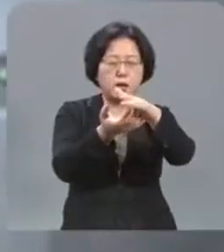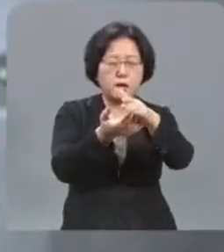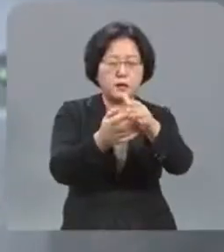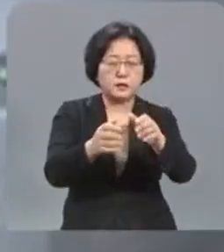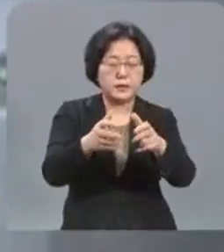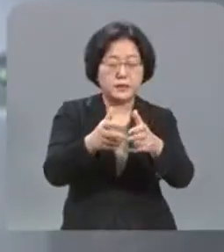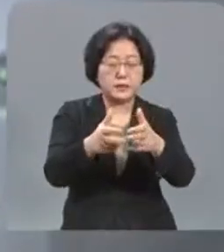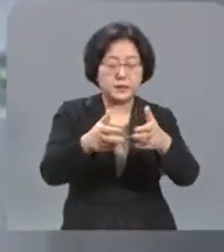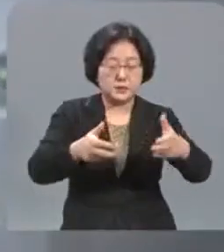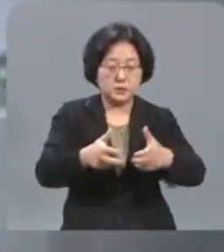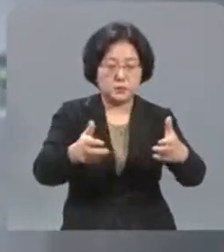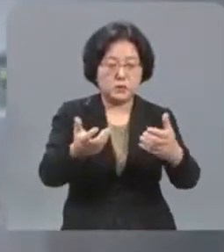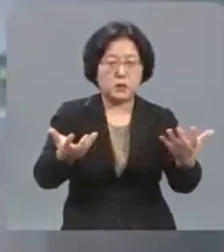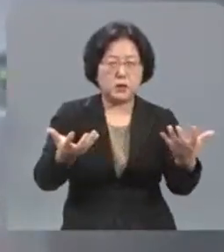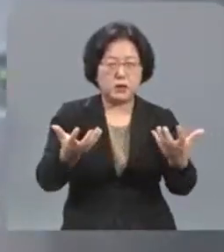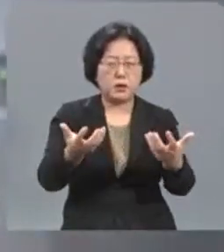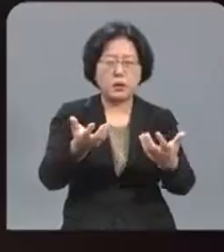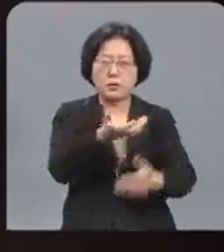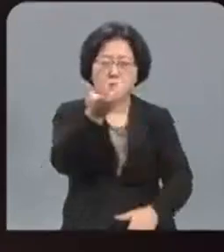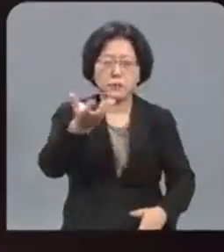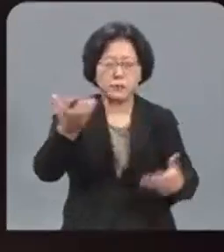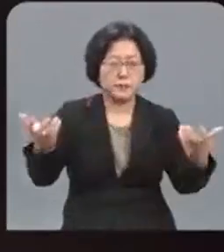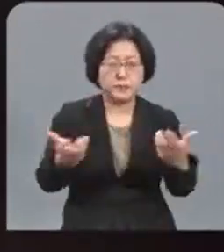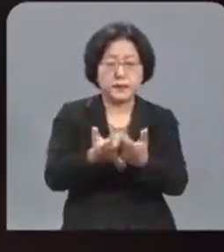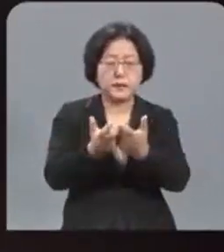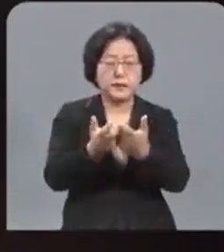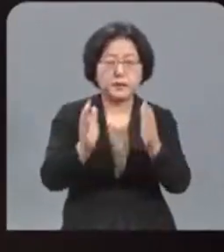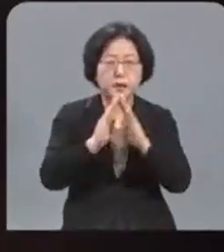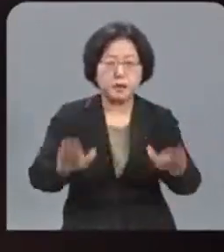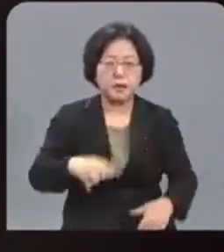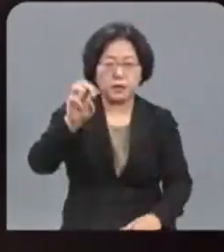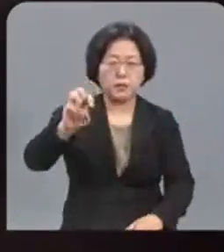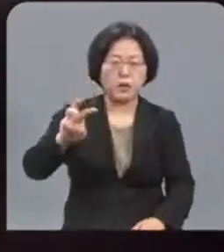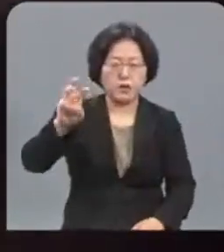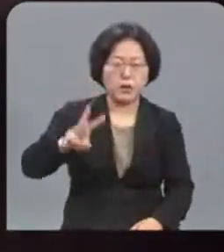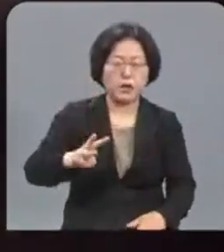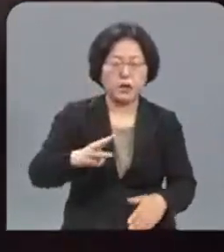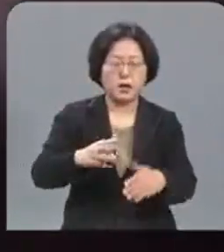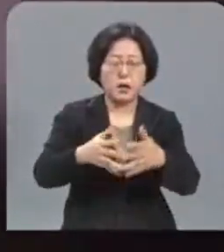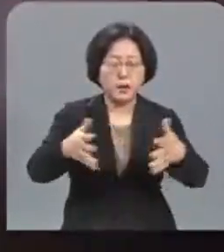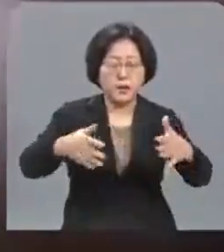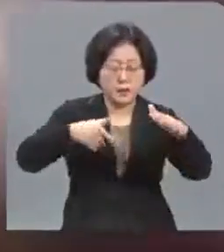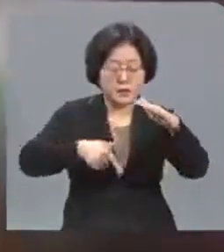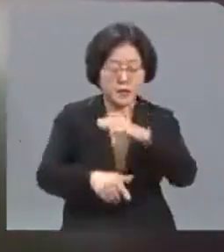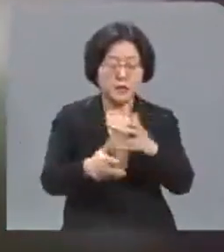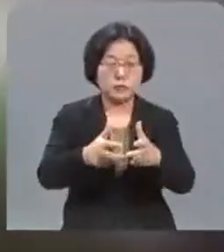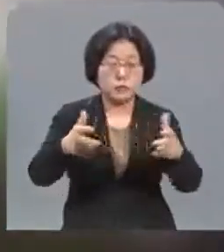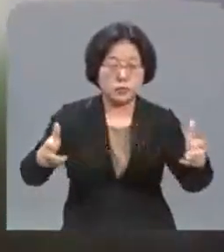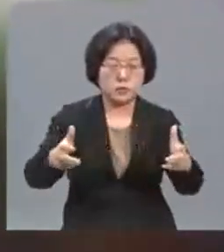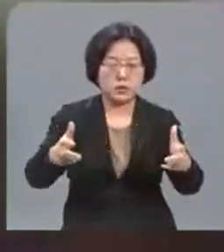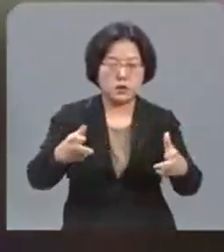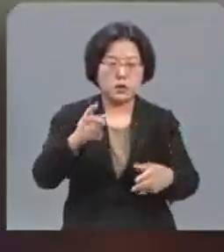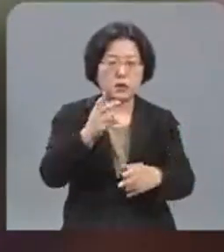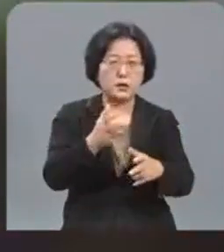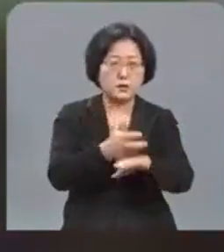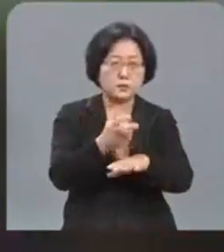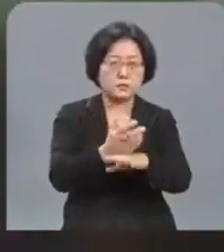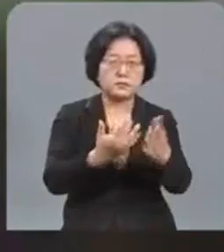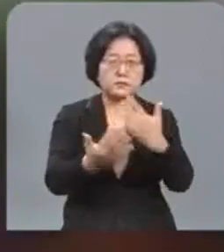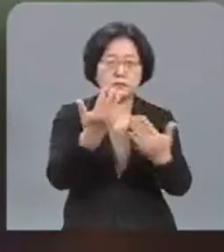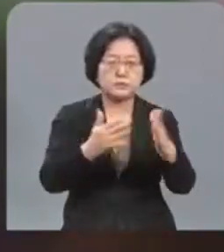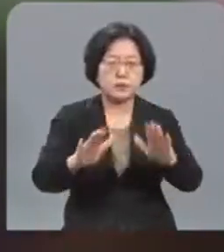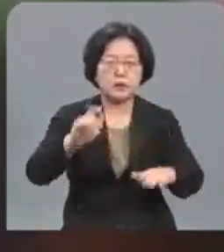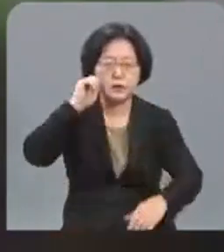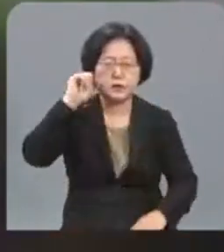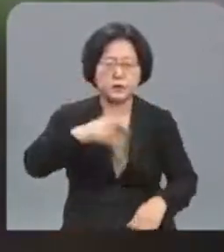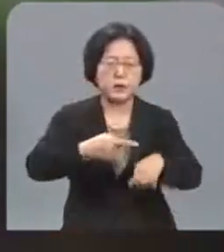금세 지하 주차장이 연기로 뒤덮입니다. 전남 광양시 광양읍 한 아파트 지하 주차장의 한 차량에서 불이 난 것은